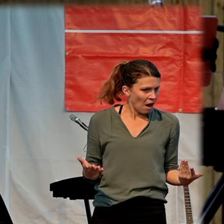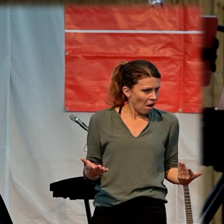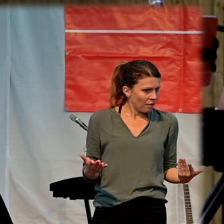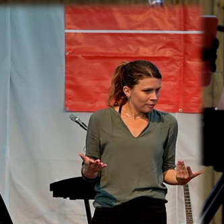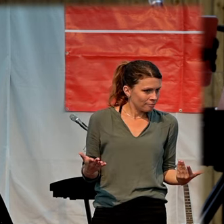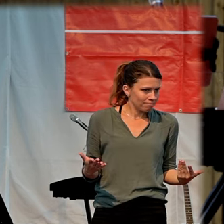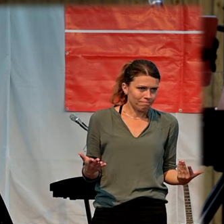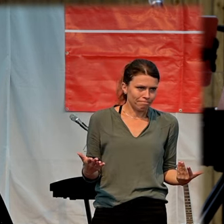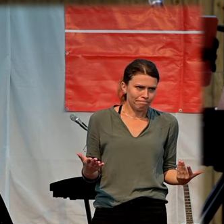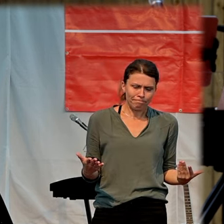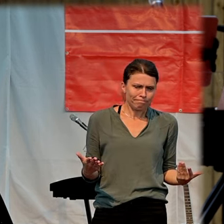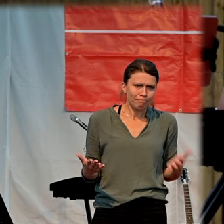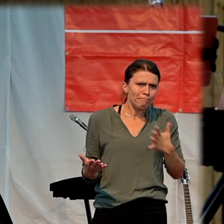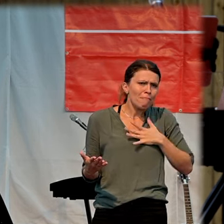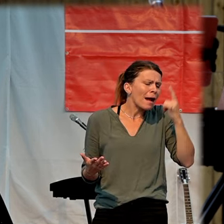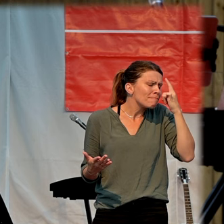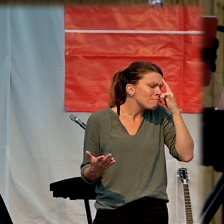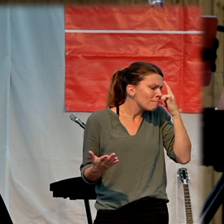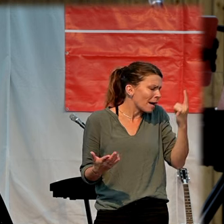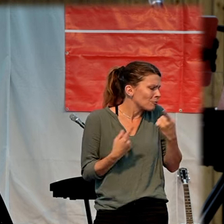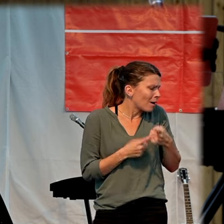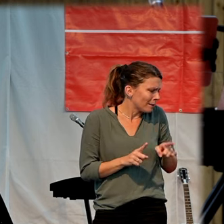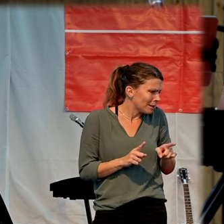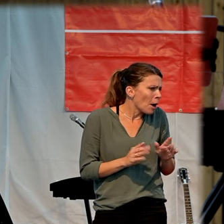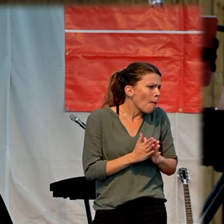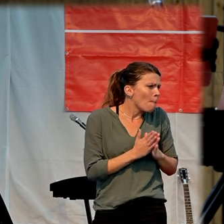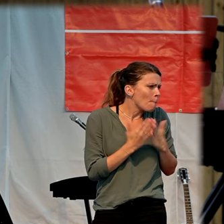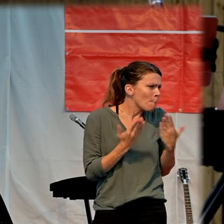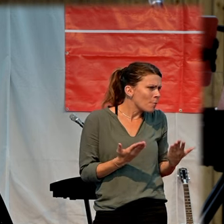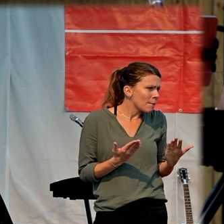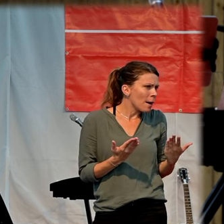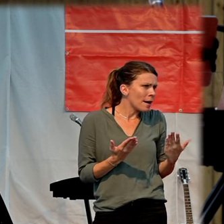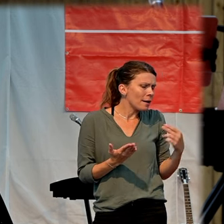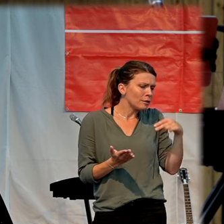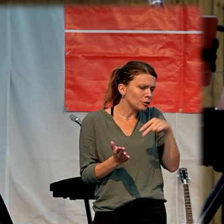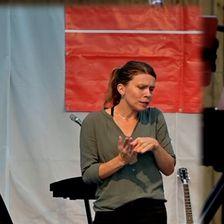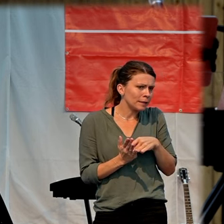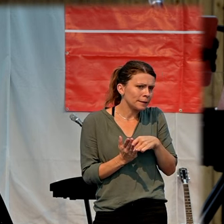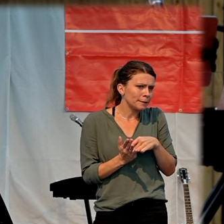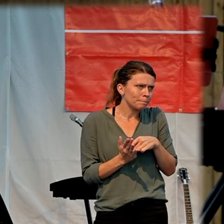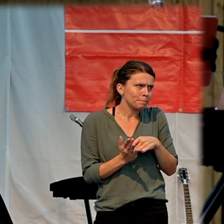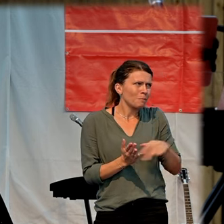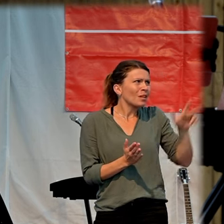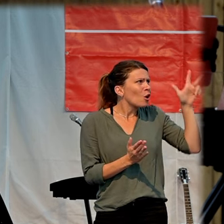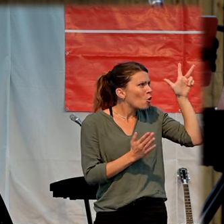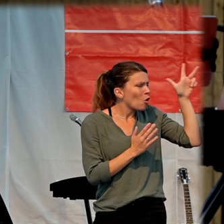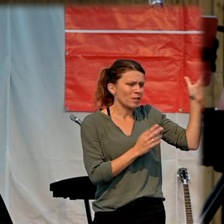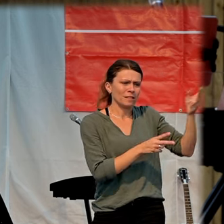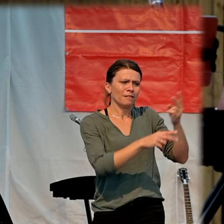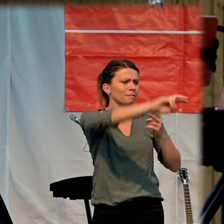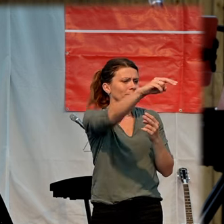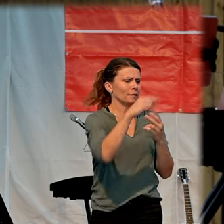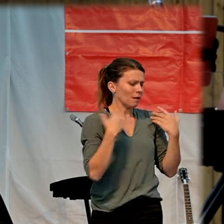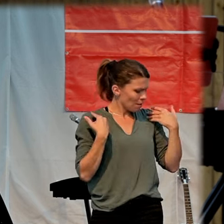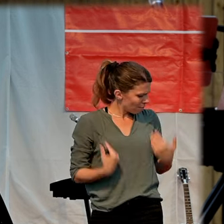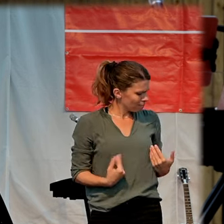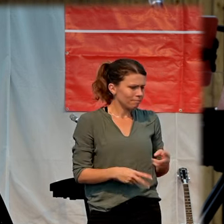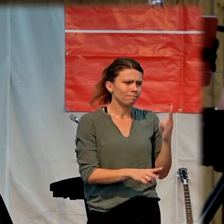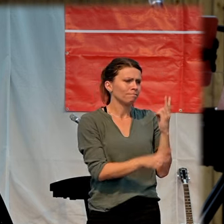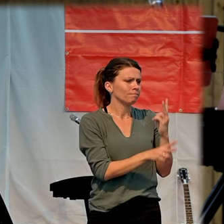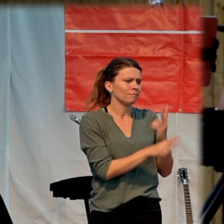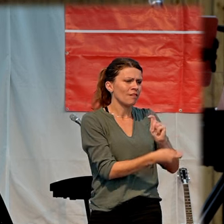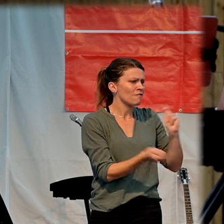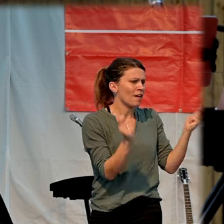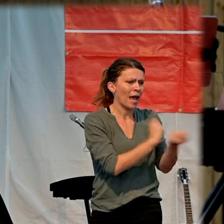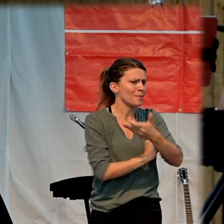Ich persönlich habe die Bibel so weit verstanden, dass Gott in seinem Wesen Kontinuität hat. Gott ist